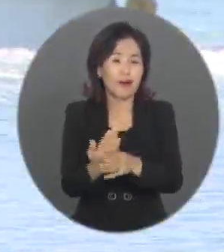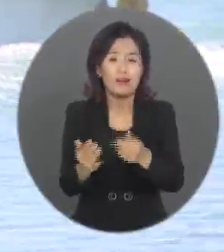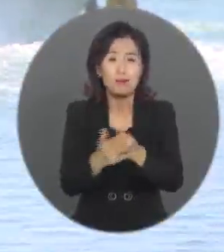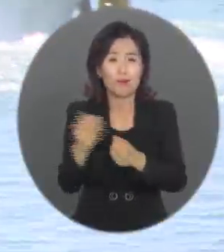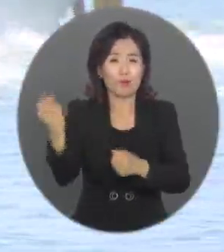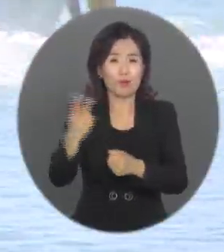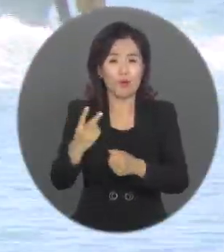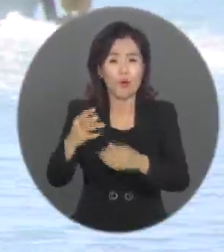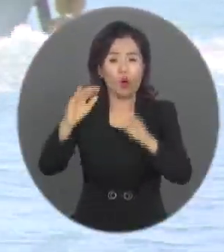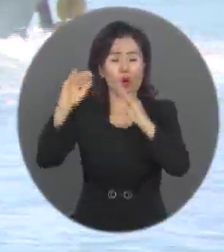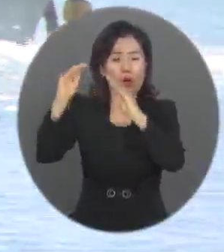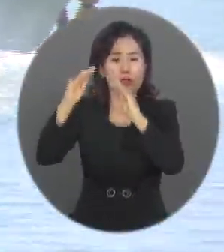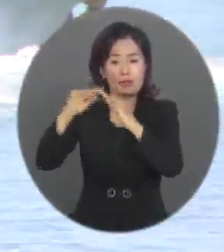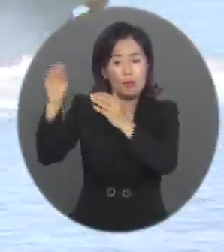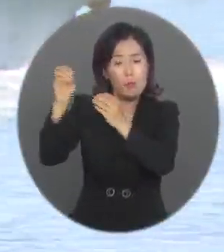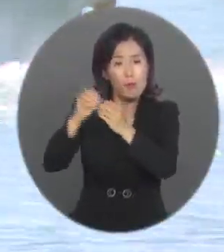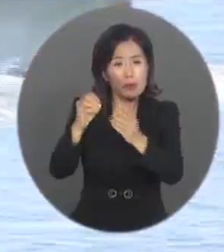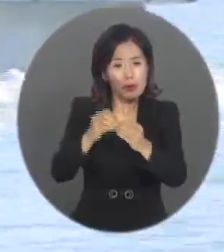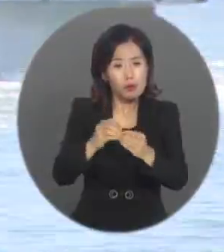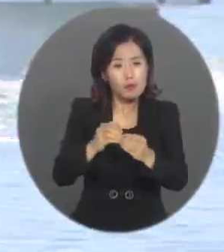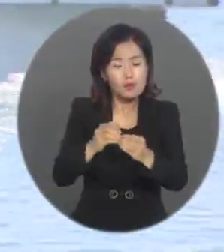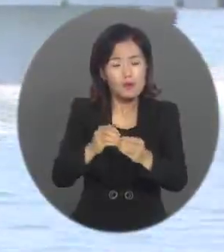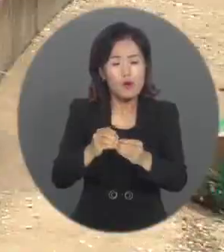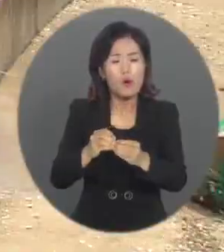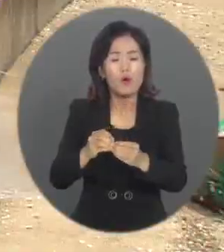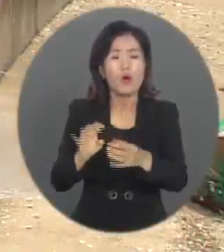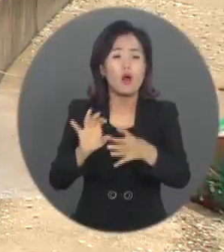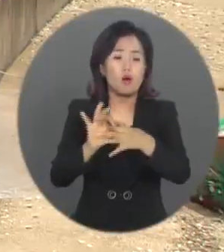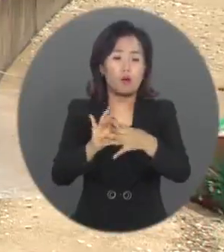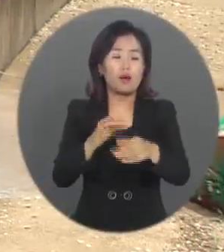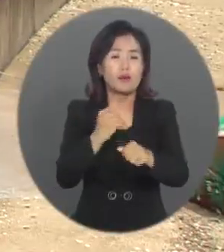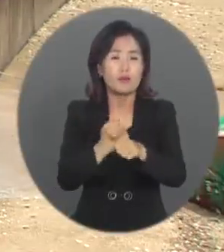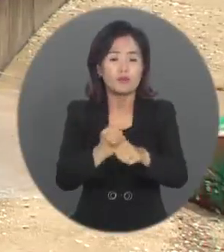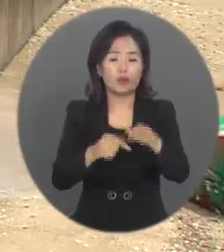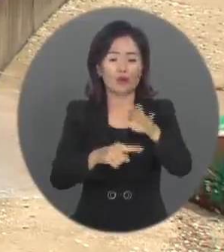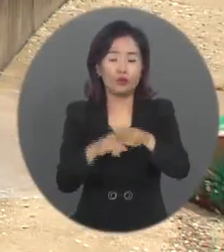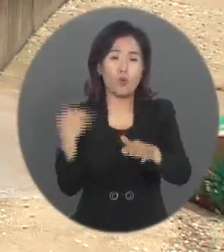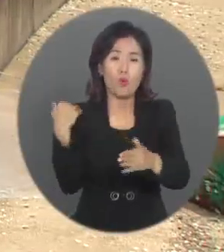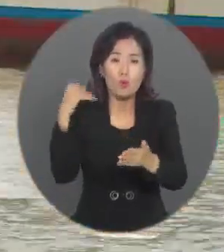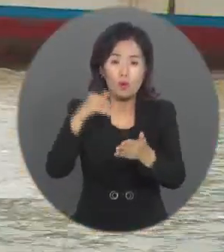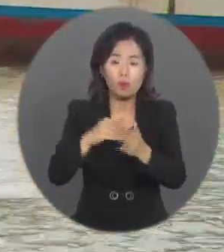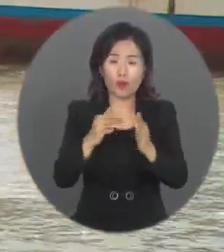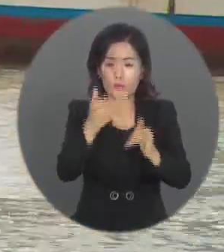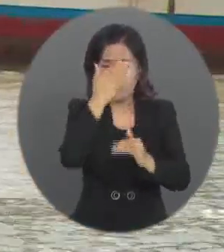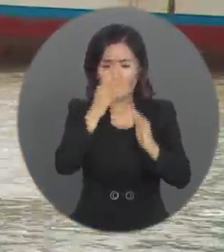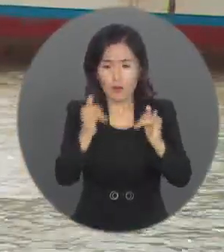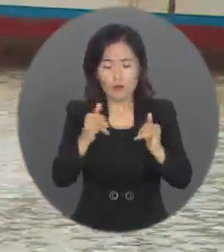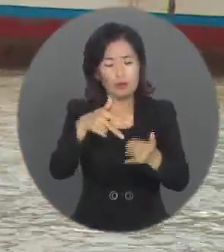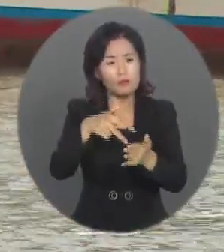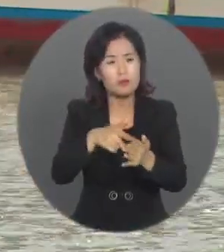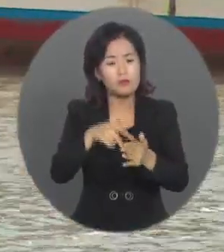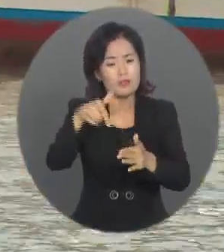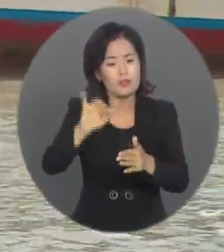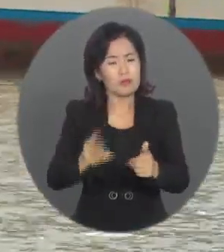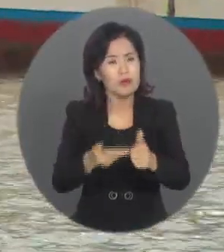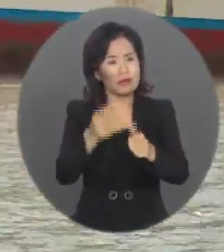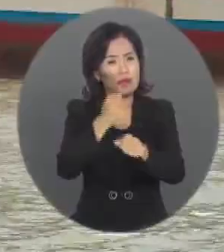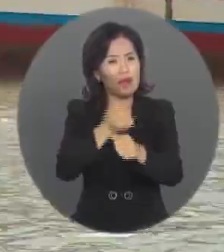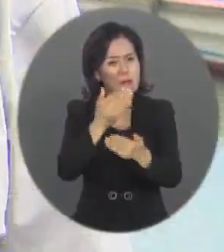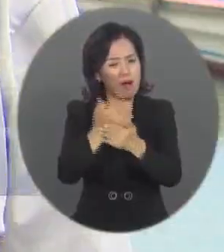또 가업을 잇기 위해 기여했던 젊은 청년들까지 김 소비 위축 걱정에 김 양식을 해야 할지 고민에